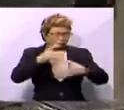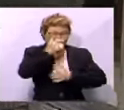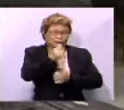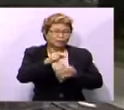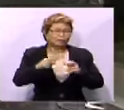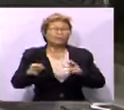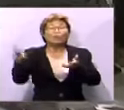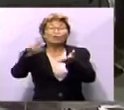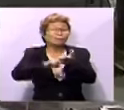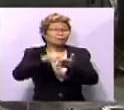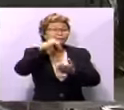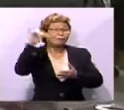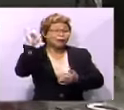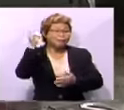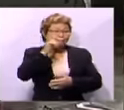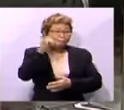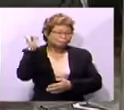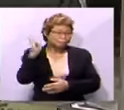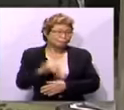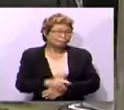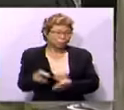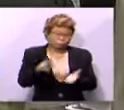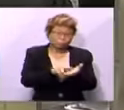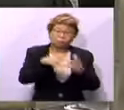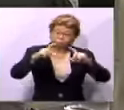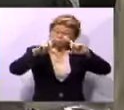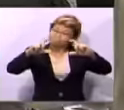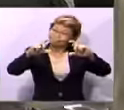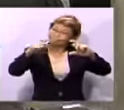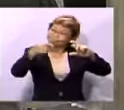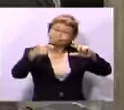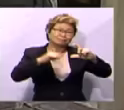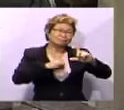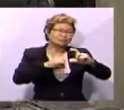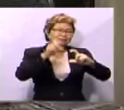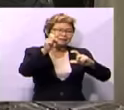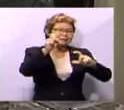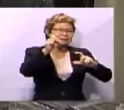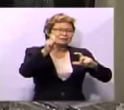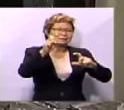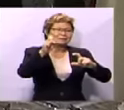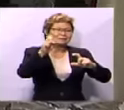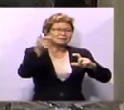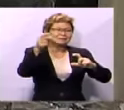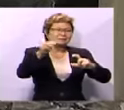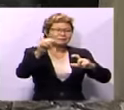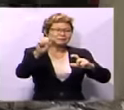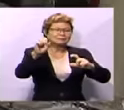rekod semalam di Melaya ni. Rekod ni, kemudian rekod Sam Simon ni, kan? Kemudian